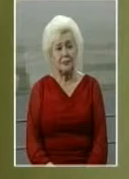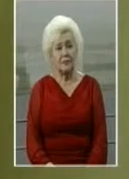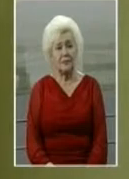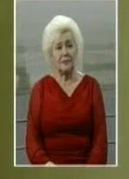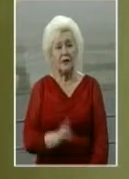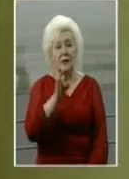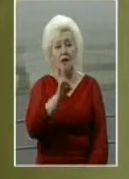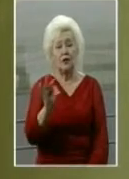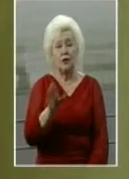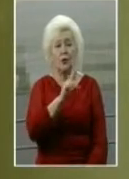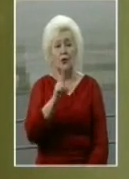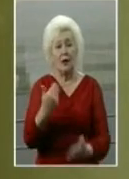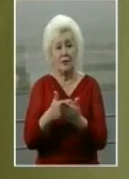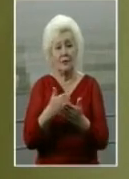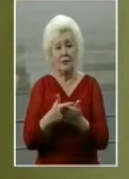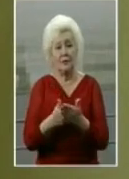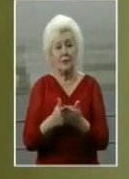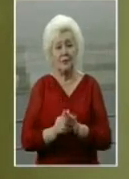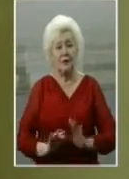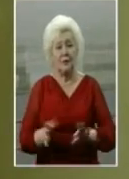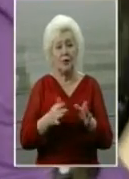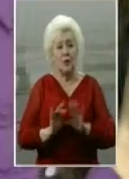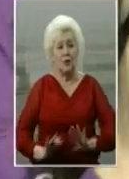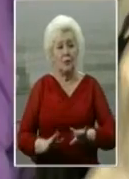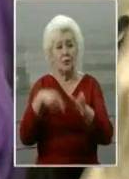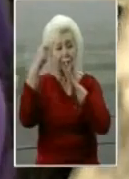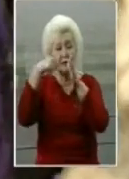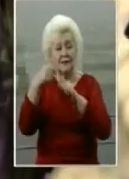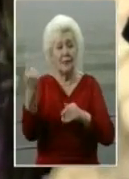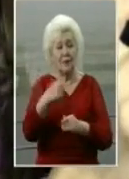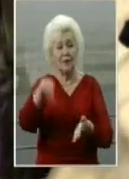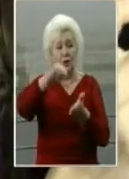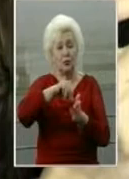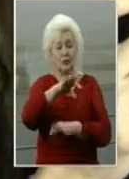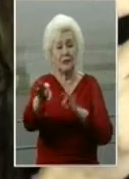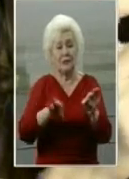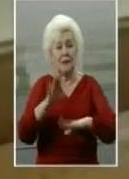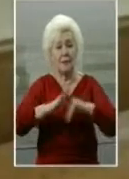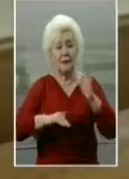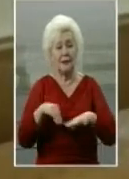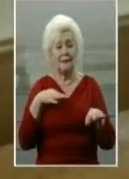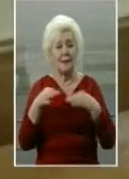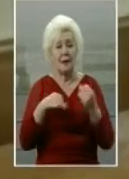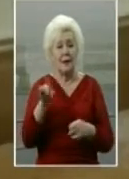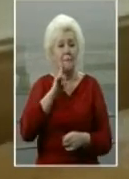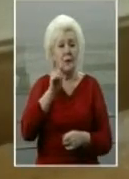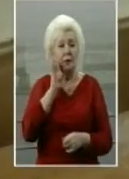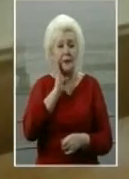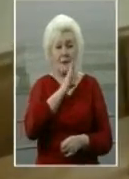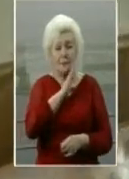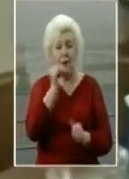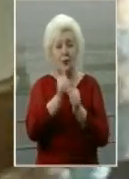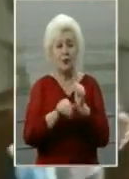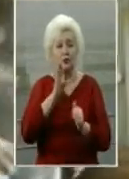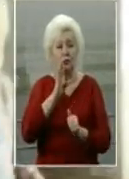Ну, як це, отак приблизительно проходить процес зйомки. Перша учасниця проєкту – практична психологиня і молода матуся. В